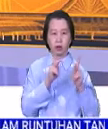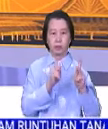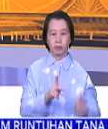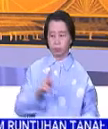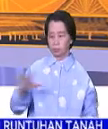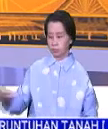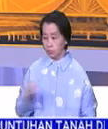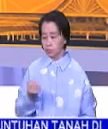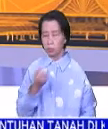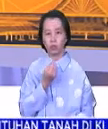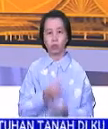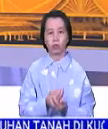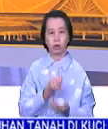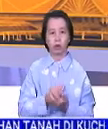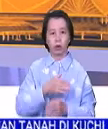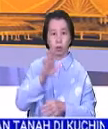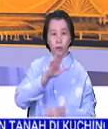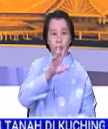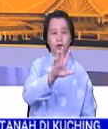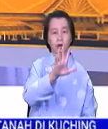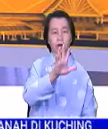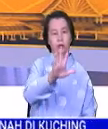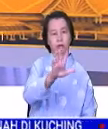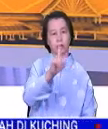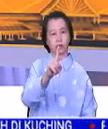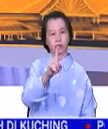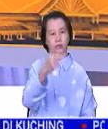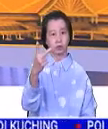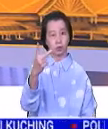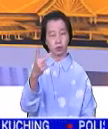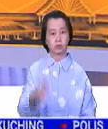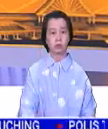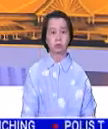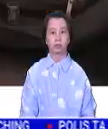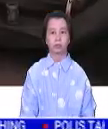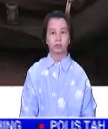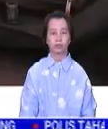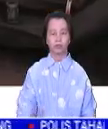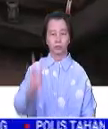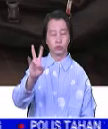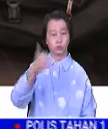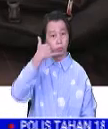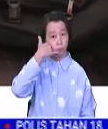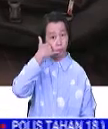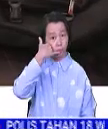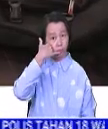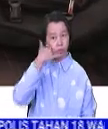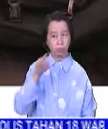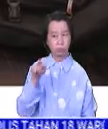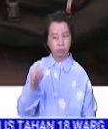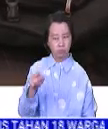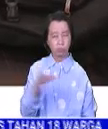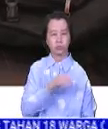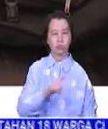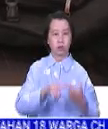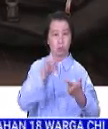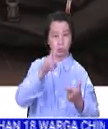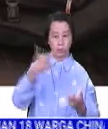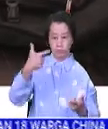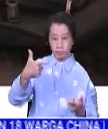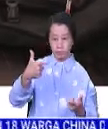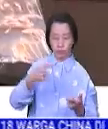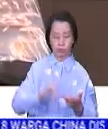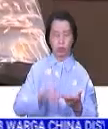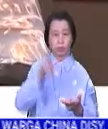turut merampas wang tunai lebih RM51,000. 7 buah telefon bimbit milik mangsa, 2 pistol